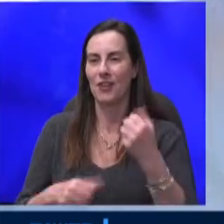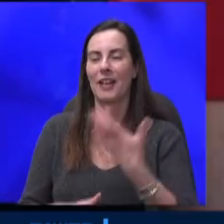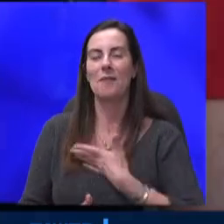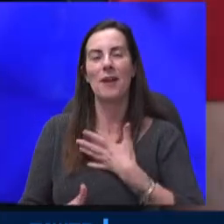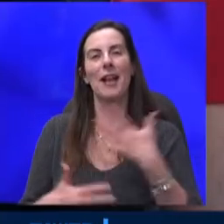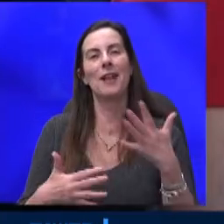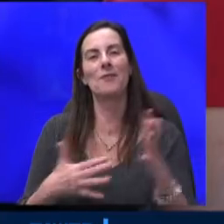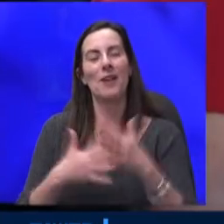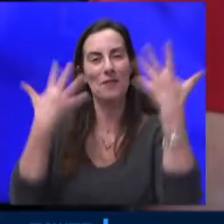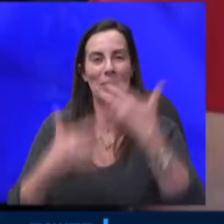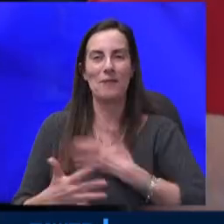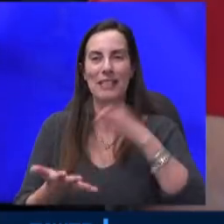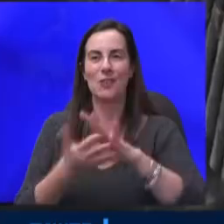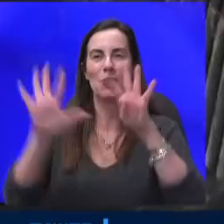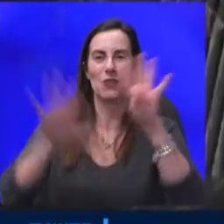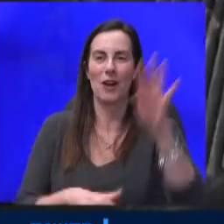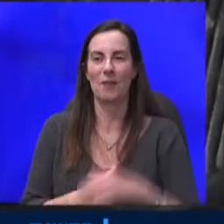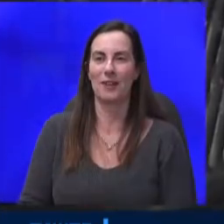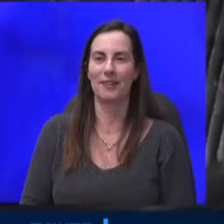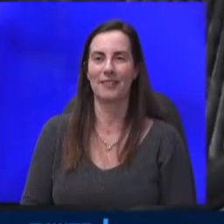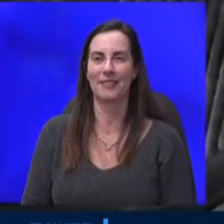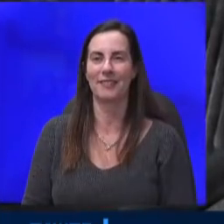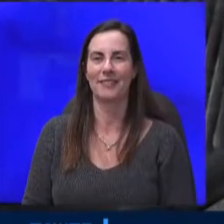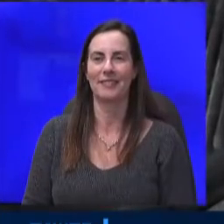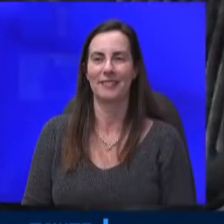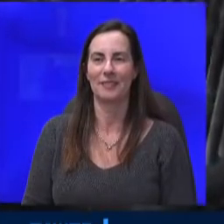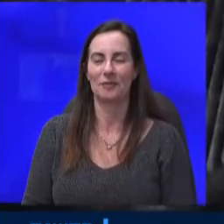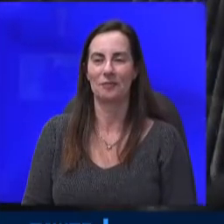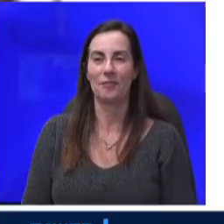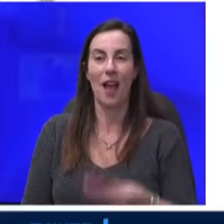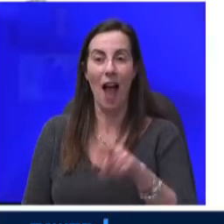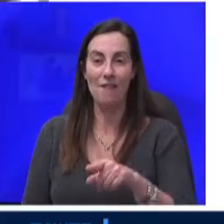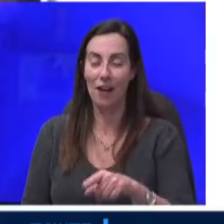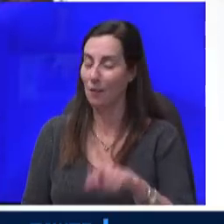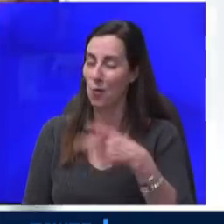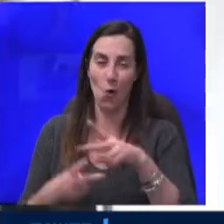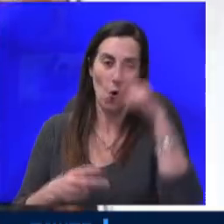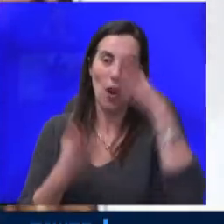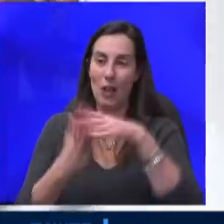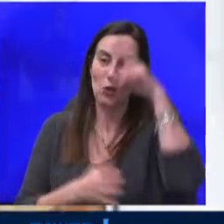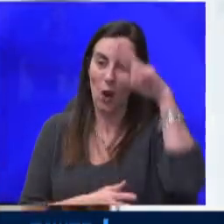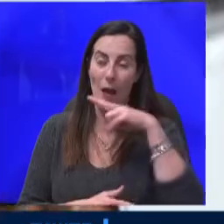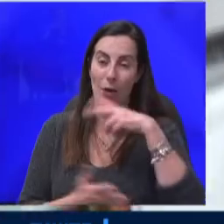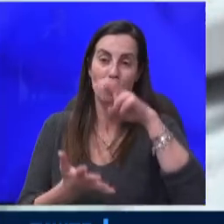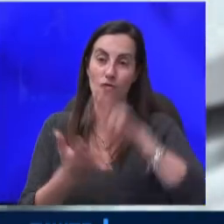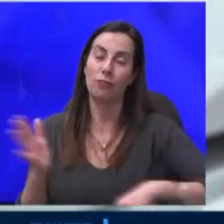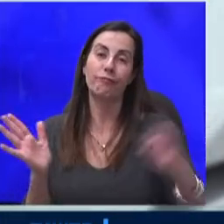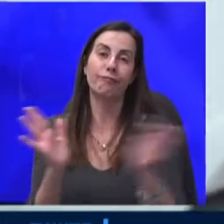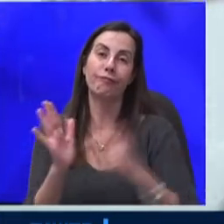כן? אבל גם אופיר לא יוכל לעזור לאבא שלו, כשמע"מ דורשים את התשלום